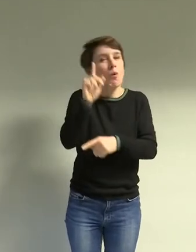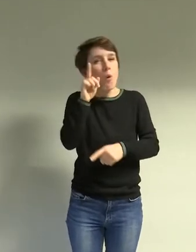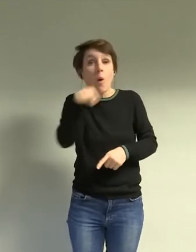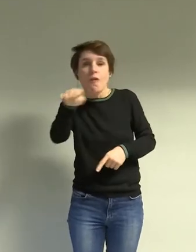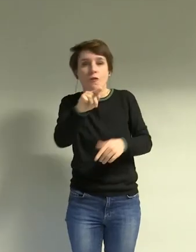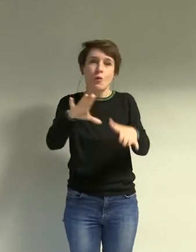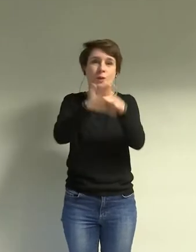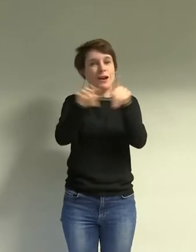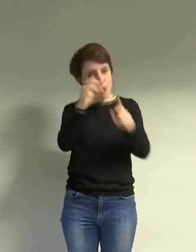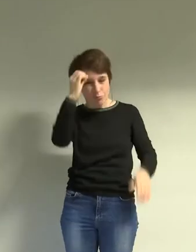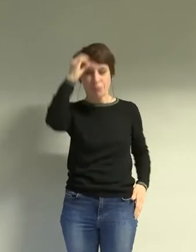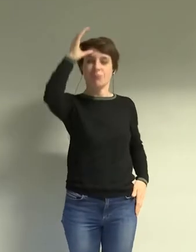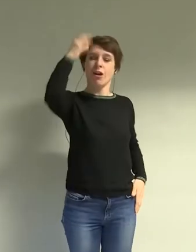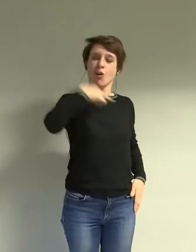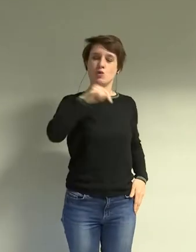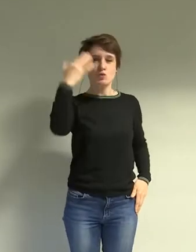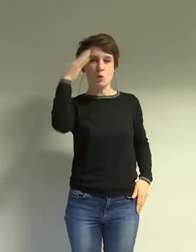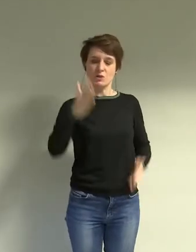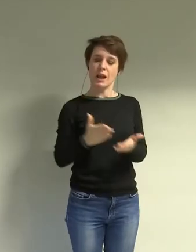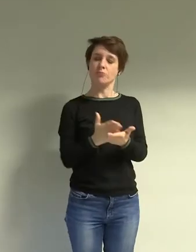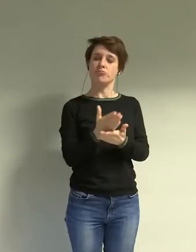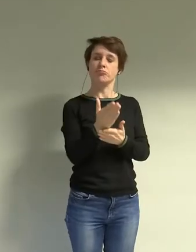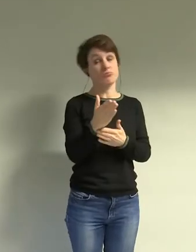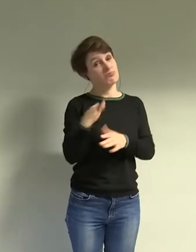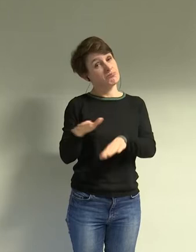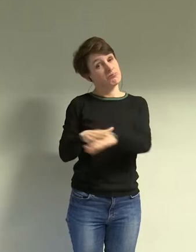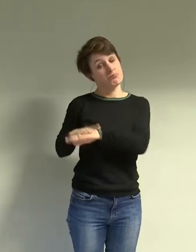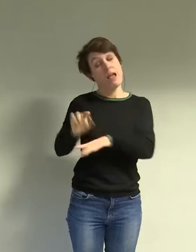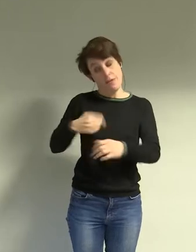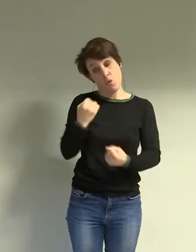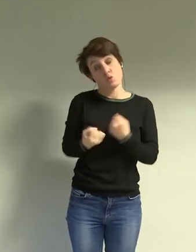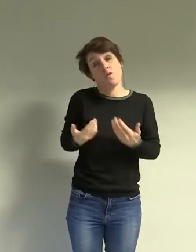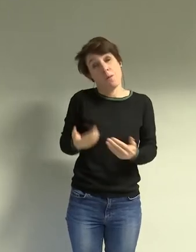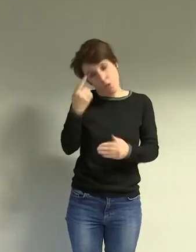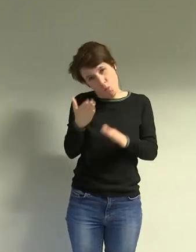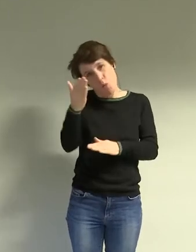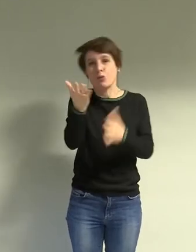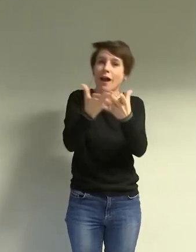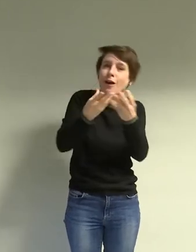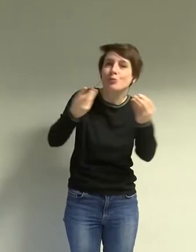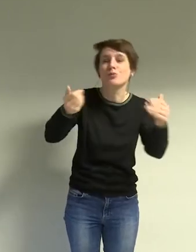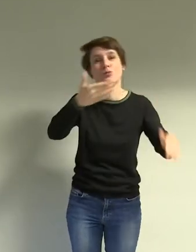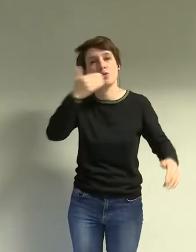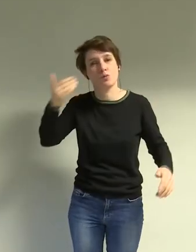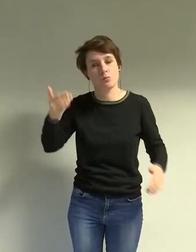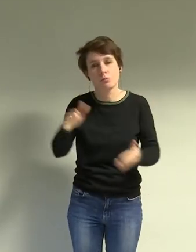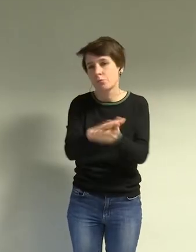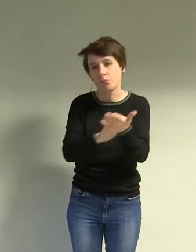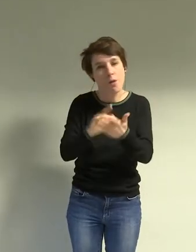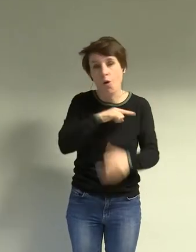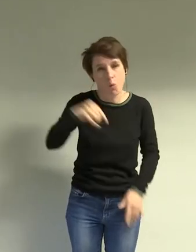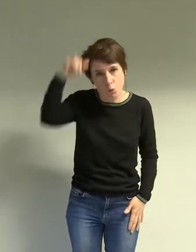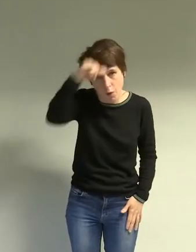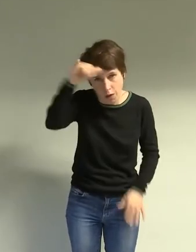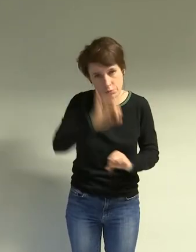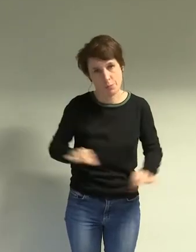guidé vers la terre promise en les contraignant d'abord à souffrir pour leur bonheur futur mais cela ne trompe personne bien